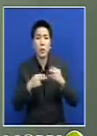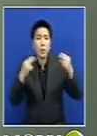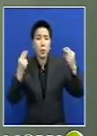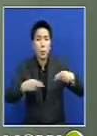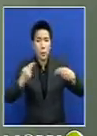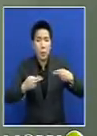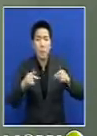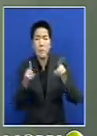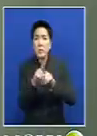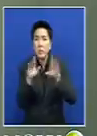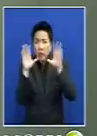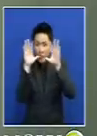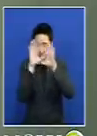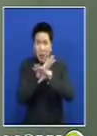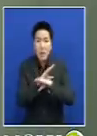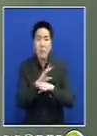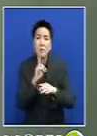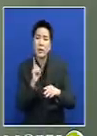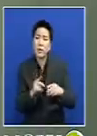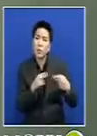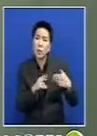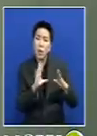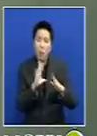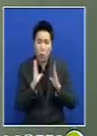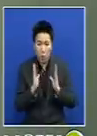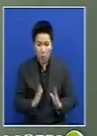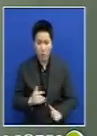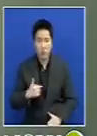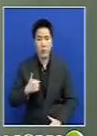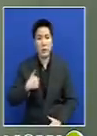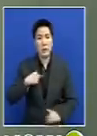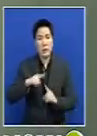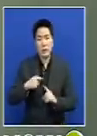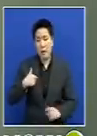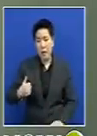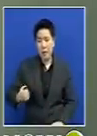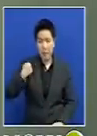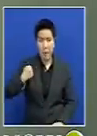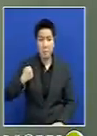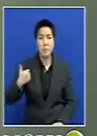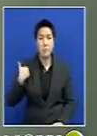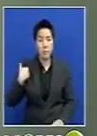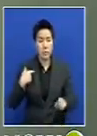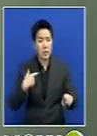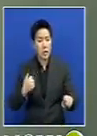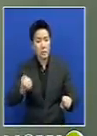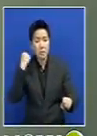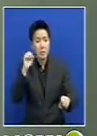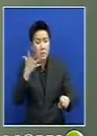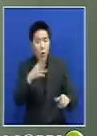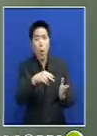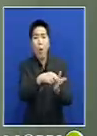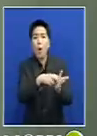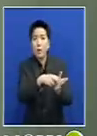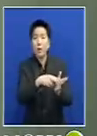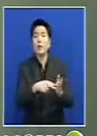ที่เป็นสงครามระหว่างคนที่มีอำนาจกับคนที่ไม่มีอำนาจหรือคนที่อ่อน